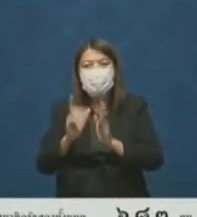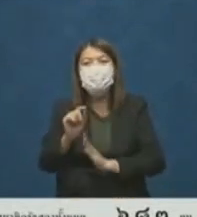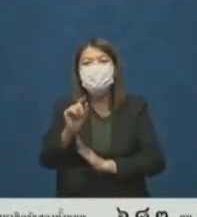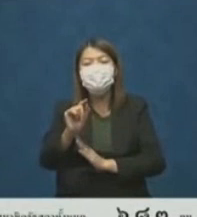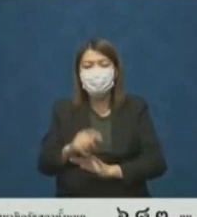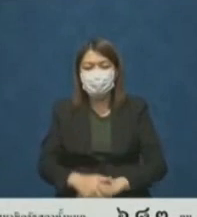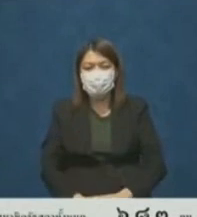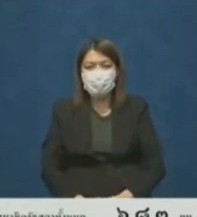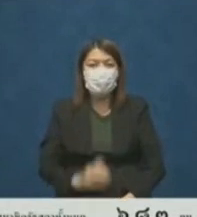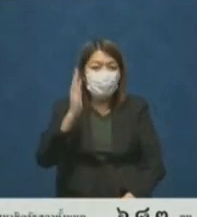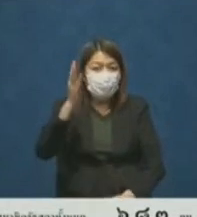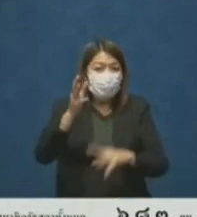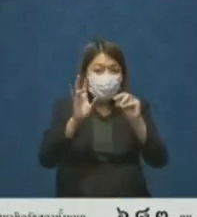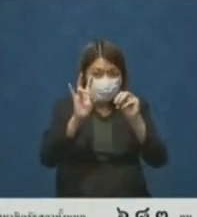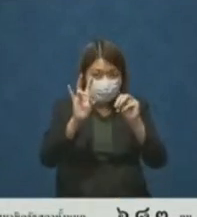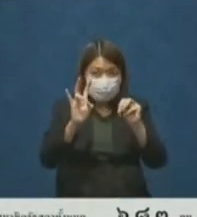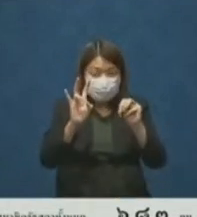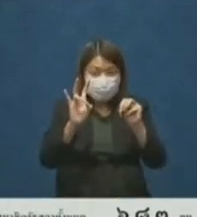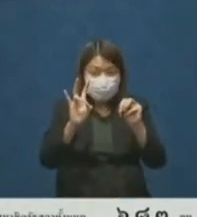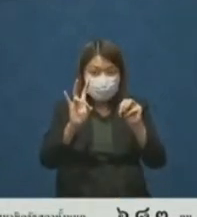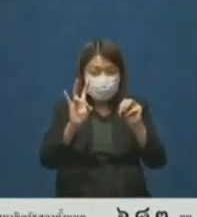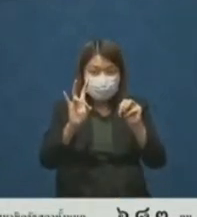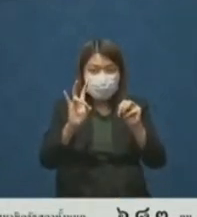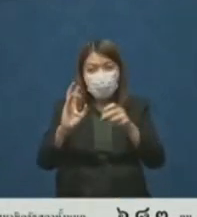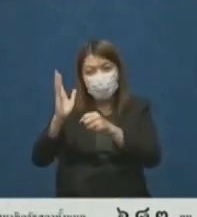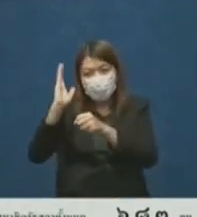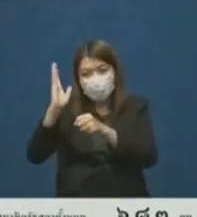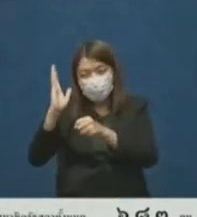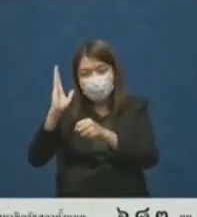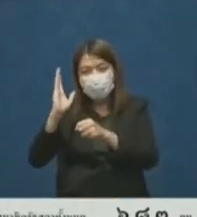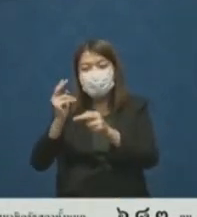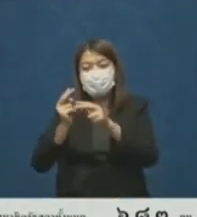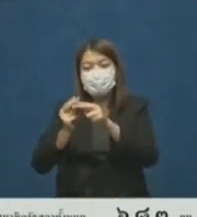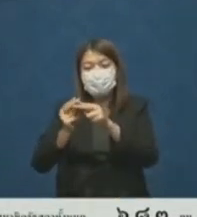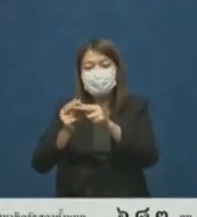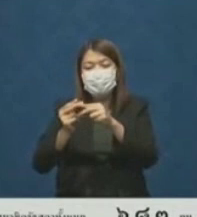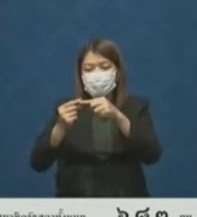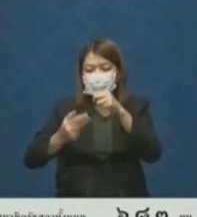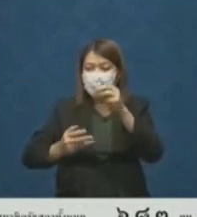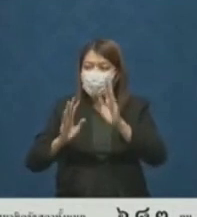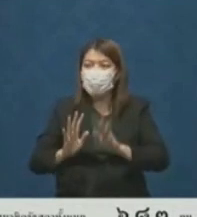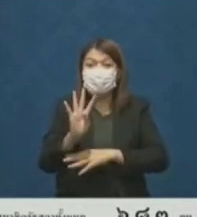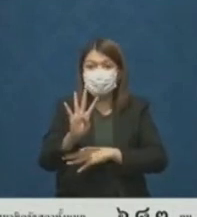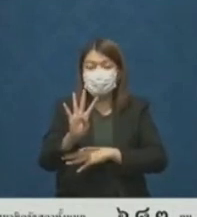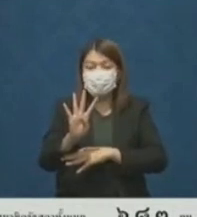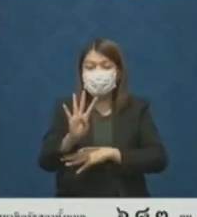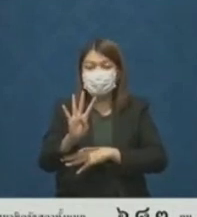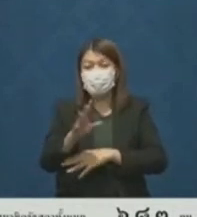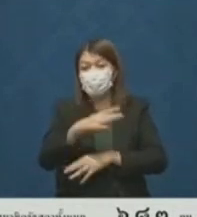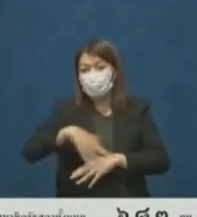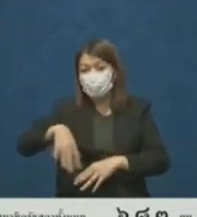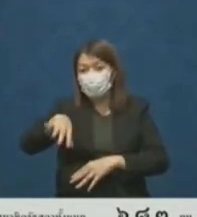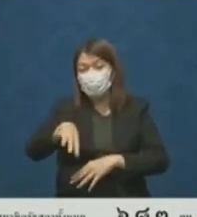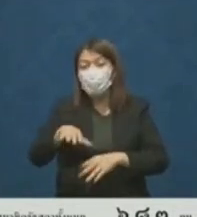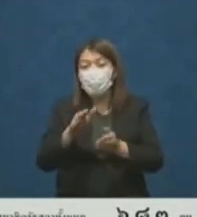พูดถึง20ท่านแต่มาตราต่อไปมาตรา7ก็จะจำนวนผู้อภิปรายที่ส่งชื่อมา